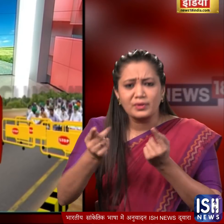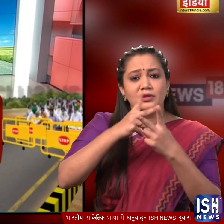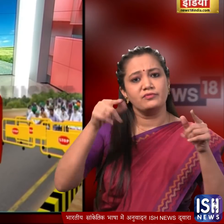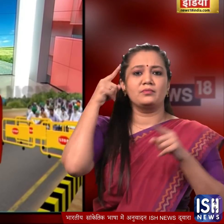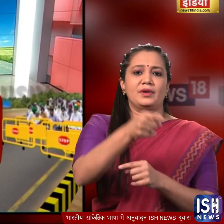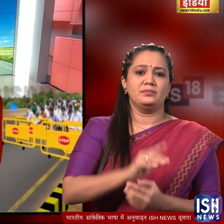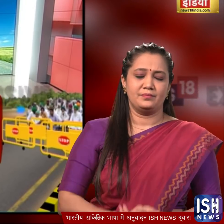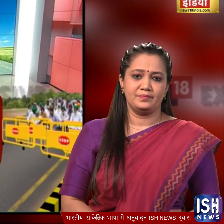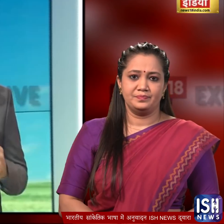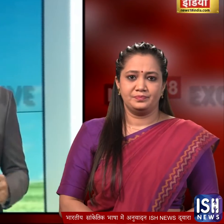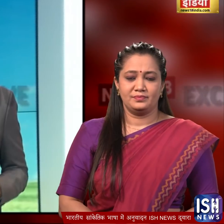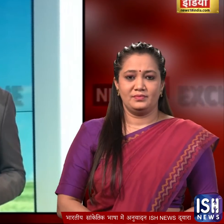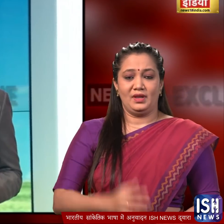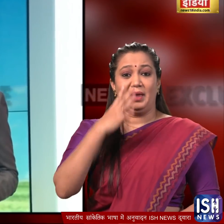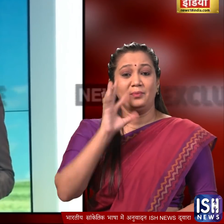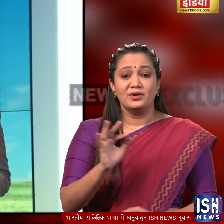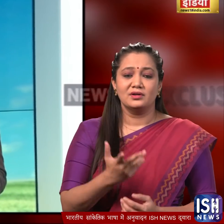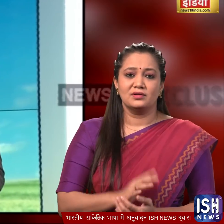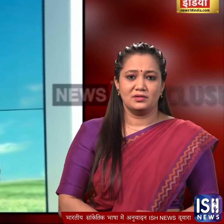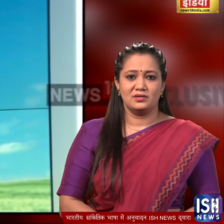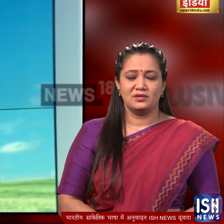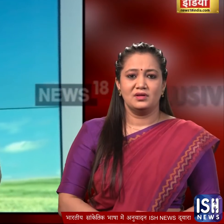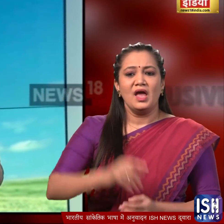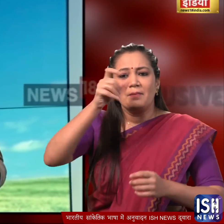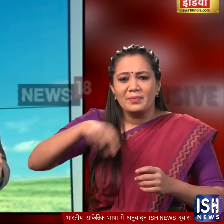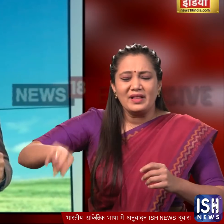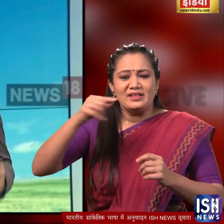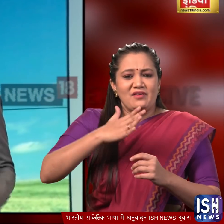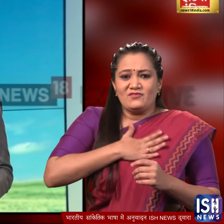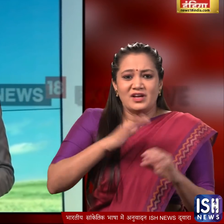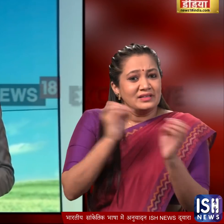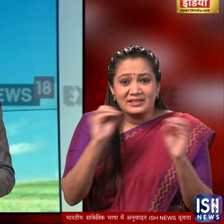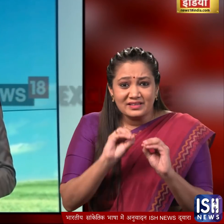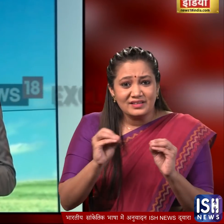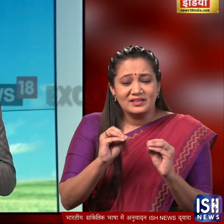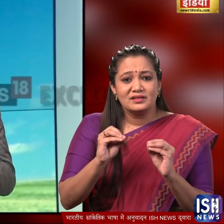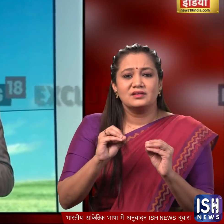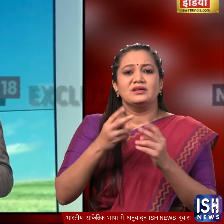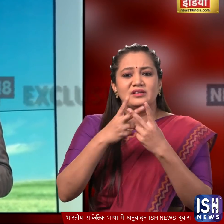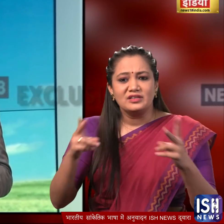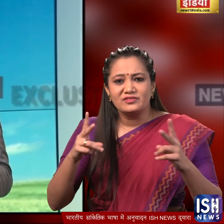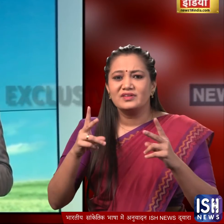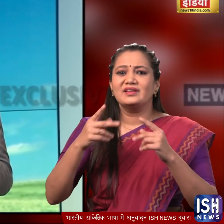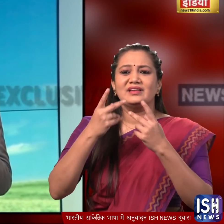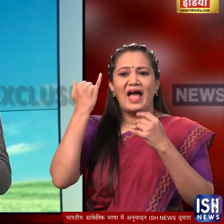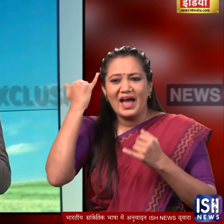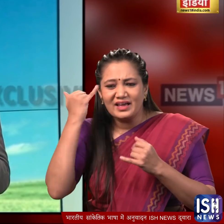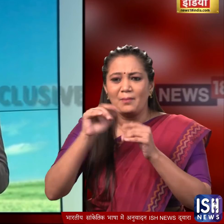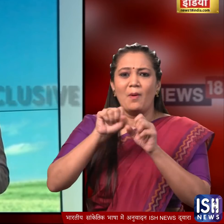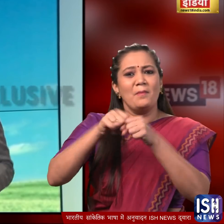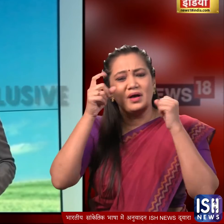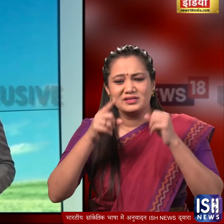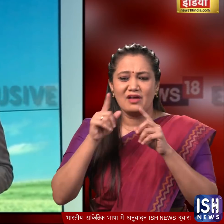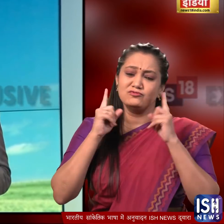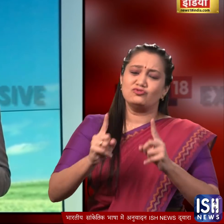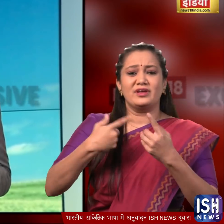के आरोप लगा। 100 बात की एक बात यह कि अविश्वास की खाई जब गहरी हो जाती है तो सुरक्षा की दीवार को मजबूत करना